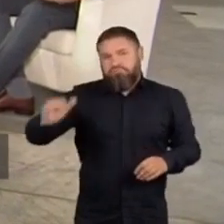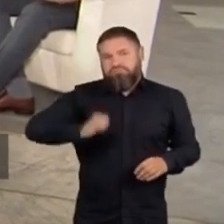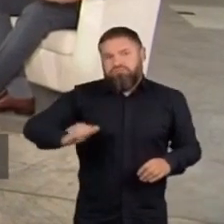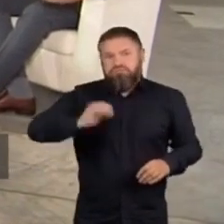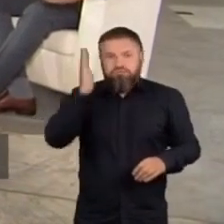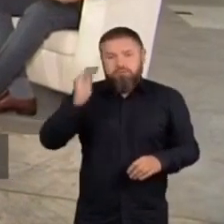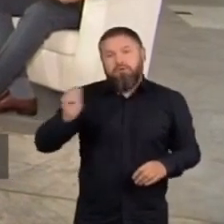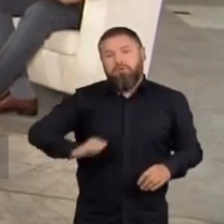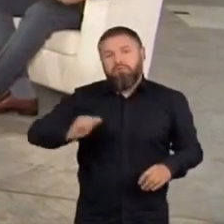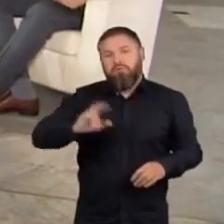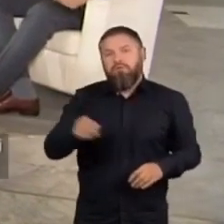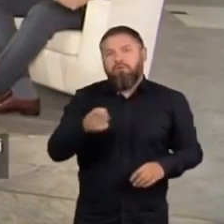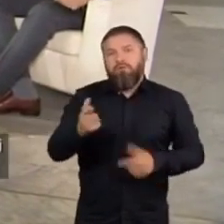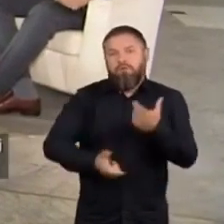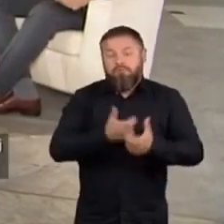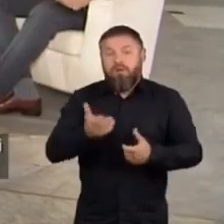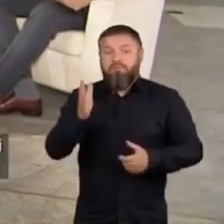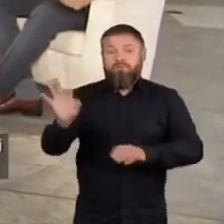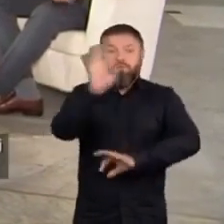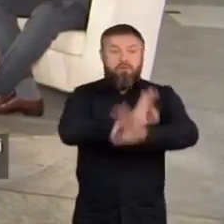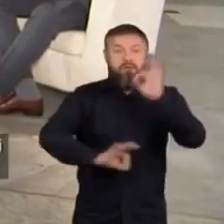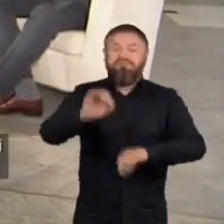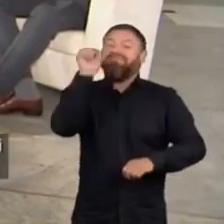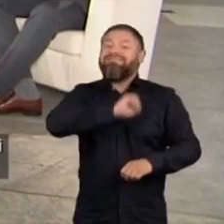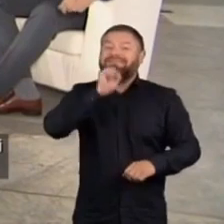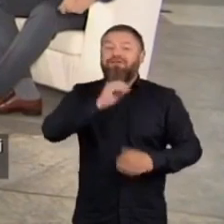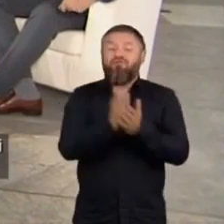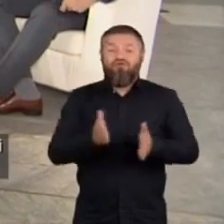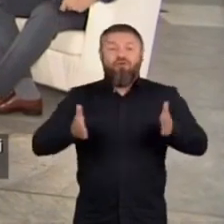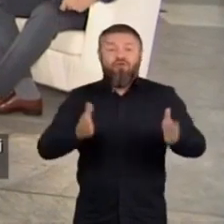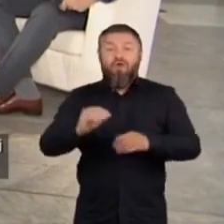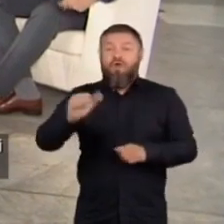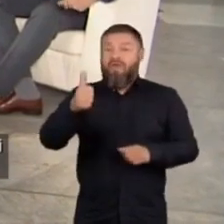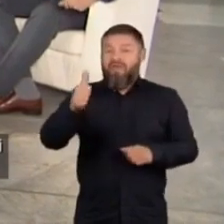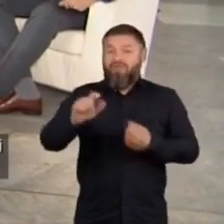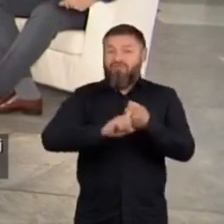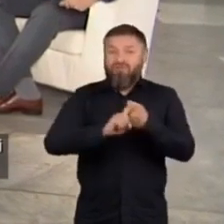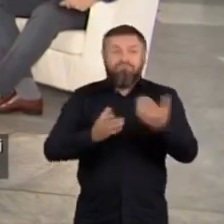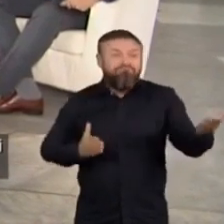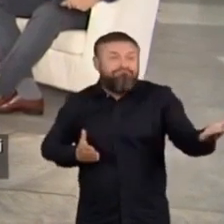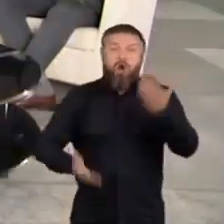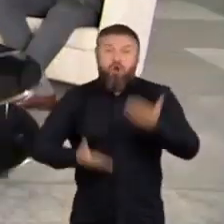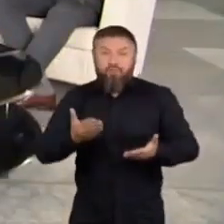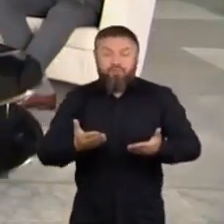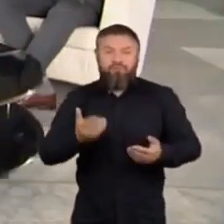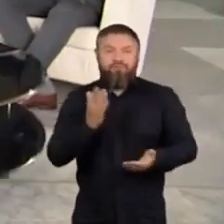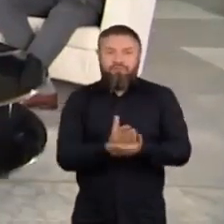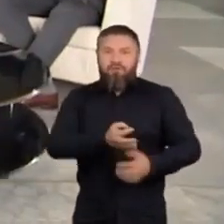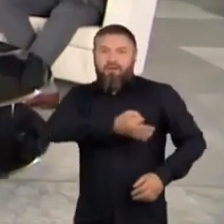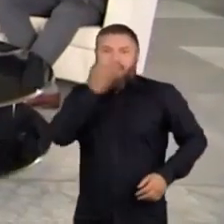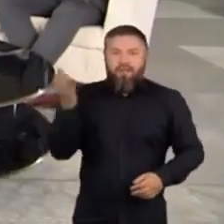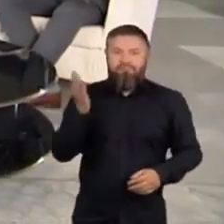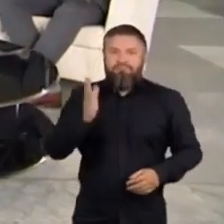czekają mieszkańcy, zwłaszcza, że rozpocznie się remont tej starej drogi krajowej nr 1, która przez Częstochowę przechodzi. Coraz bardziej